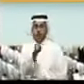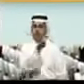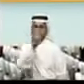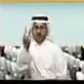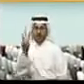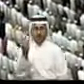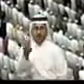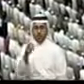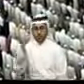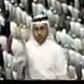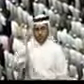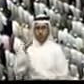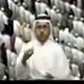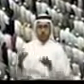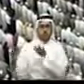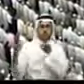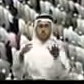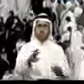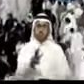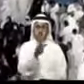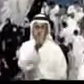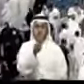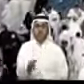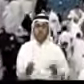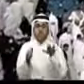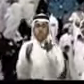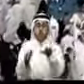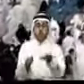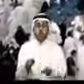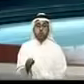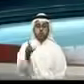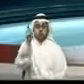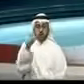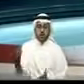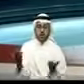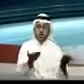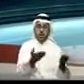2030 باستقطاب 30 مليون معتمر.